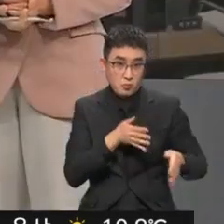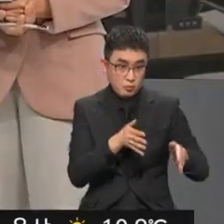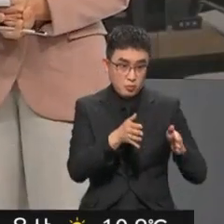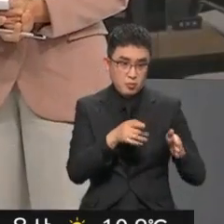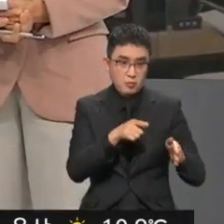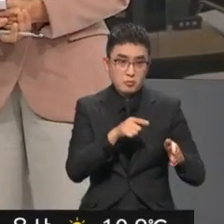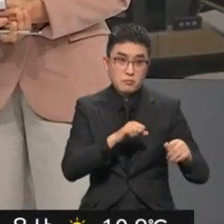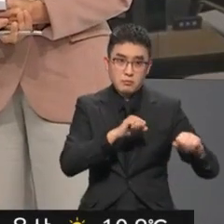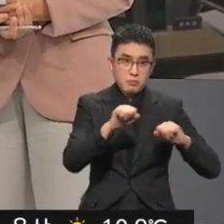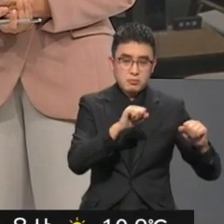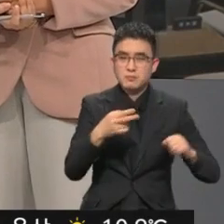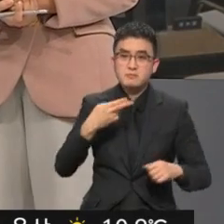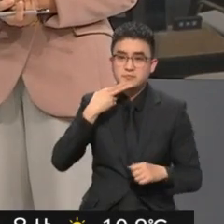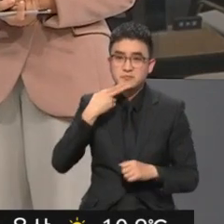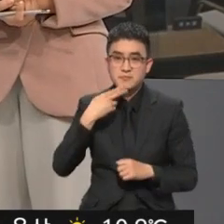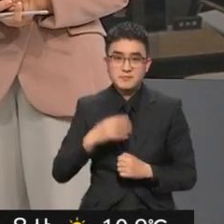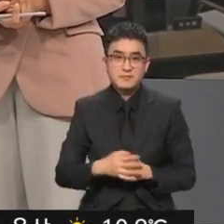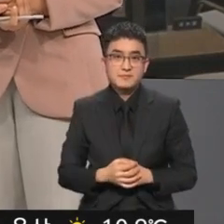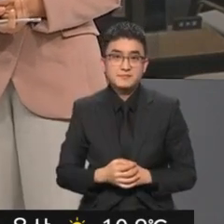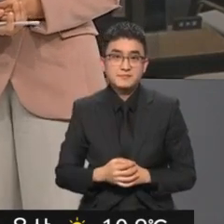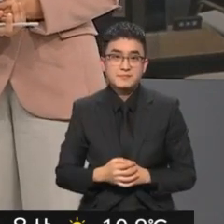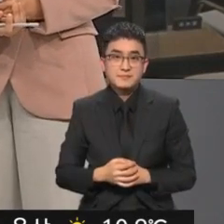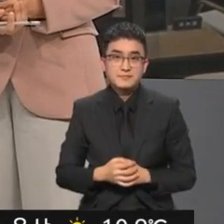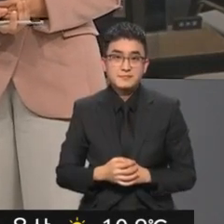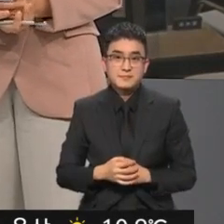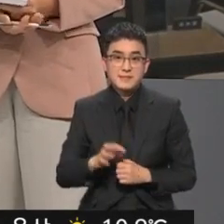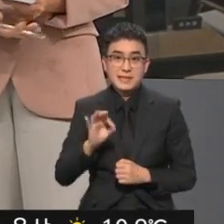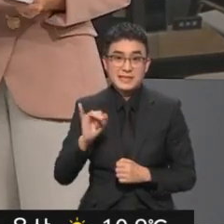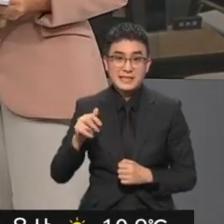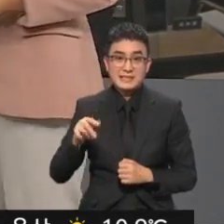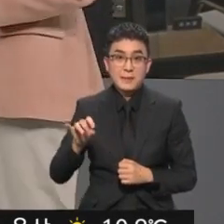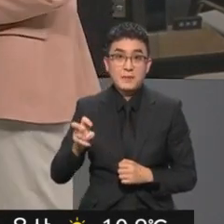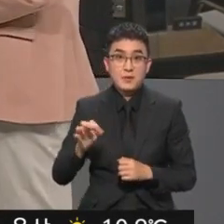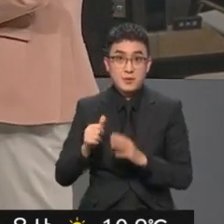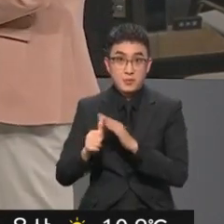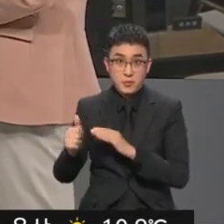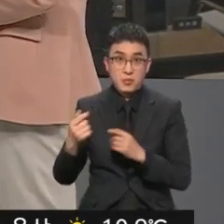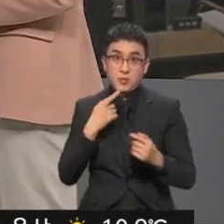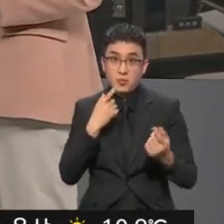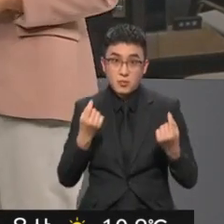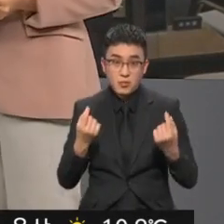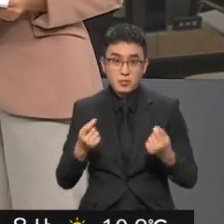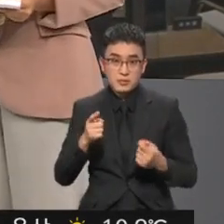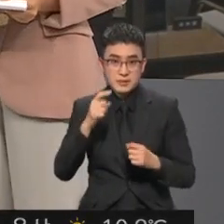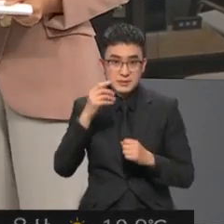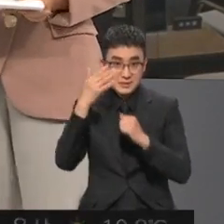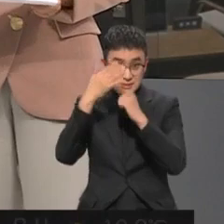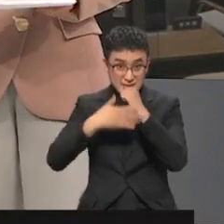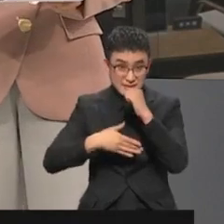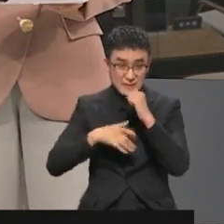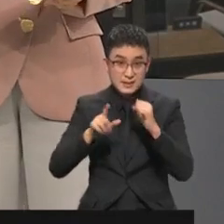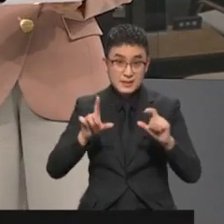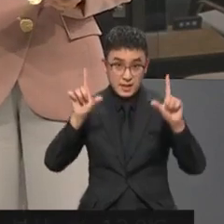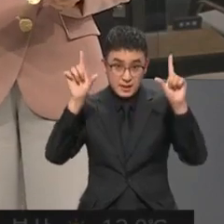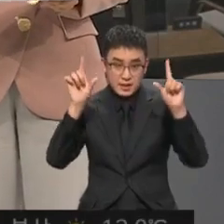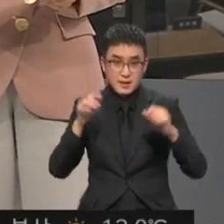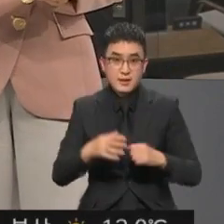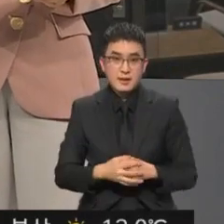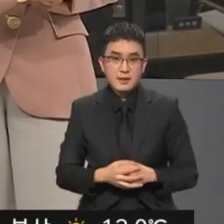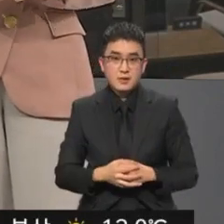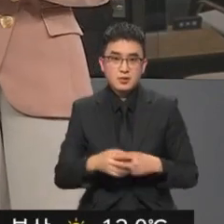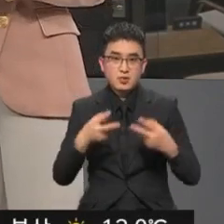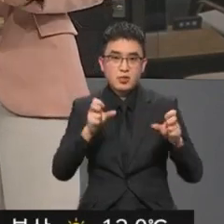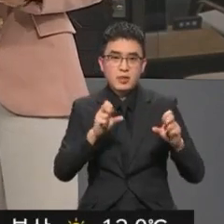네, 이 대표 역시 김 전 회장과 통화를 했다 의혹을 부인했는데요. 바로 이 사진이 찍혔던 날 대장동 관련의